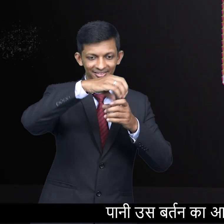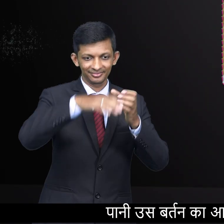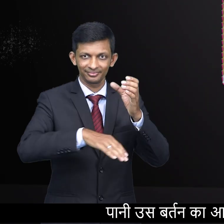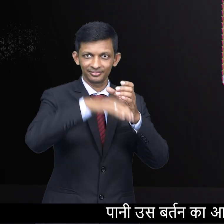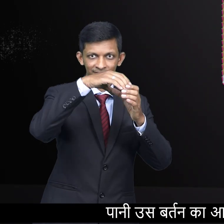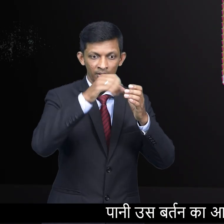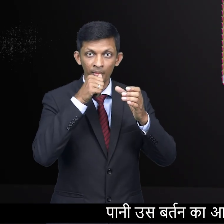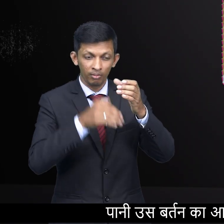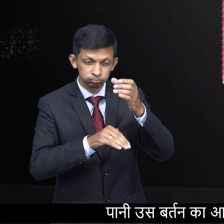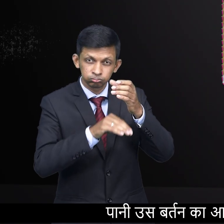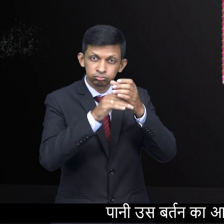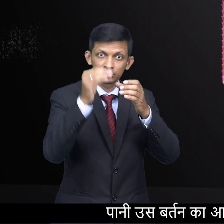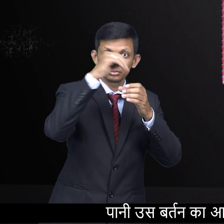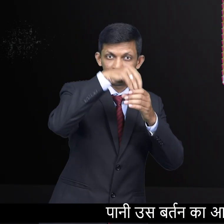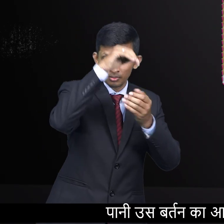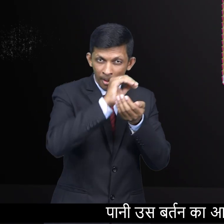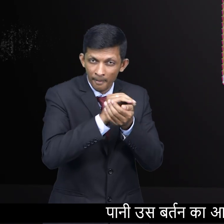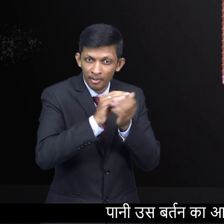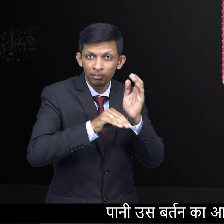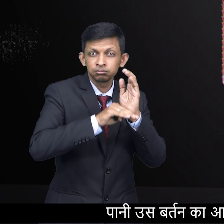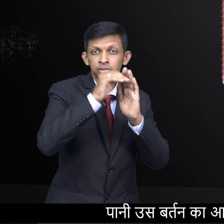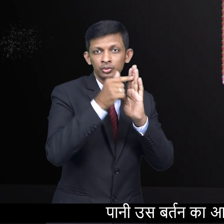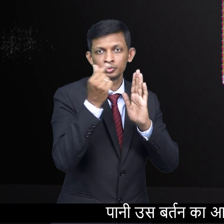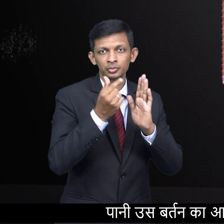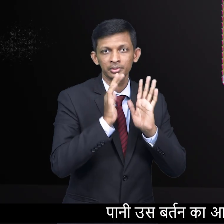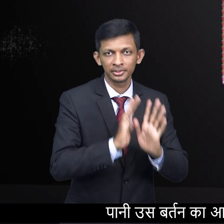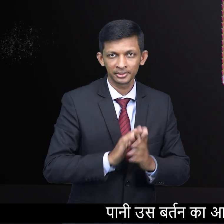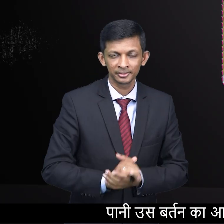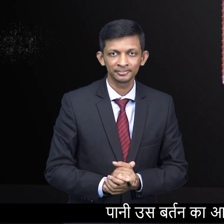पानी उस बर्तन का आकार ले लेता है जिसमें इसे रखा जाता है।